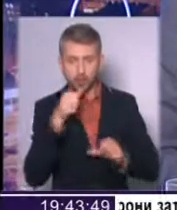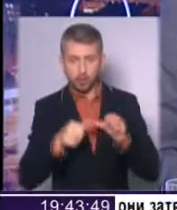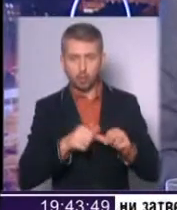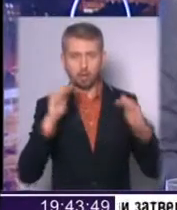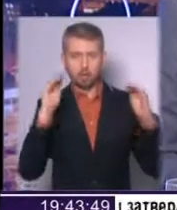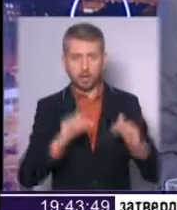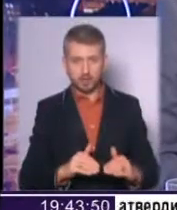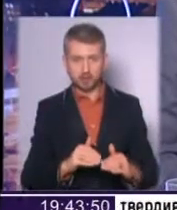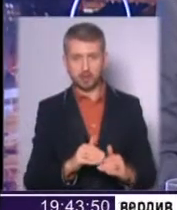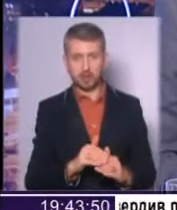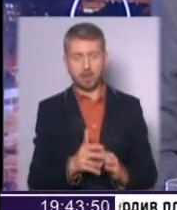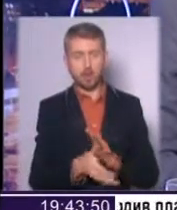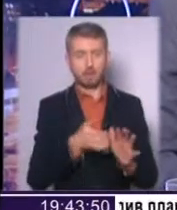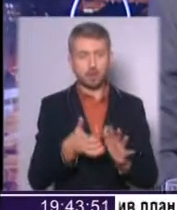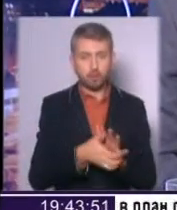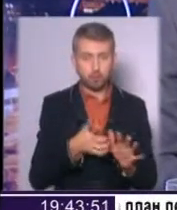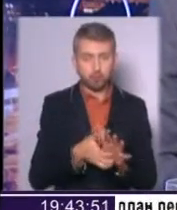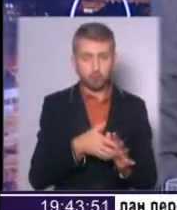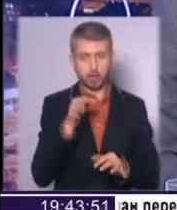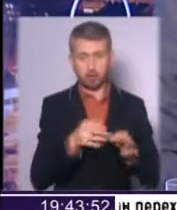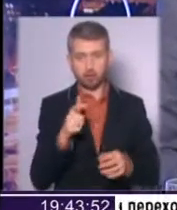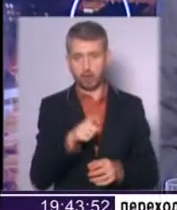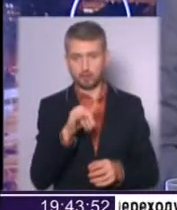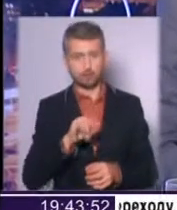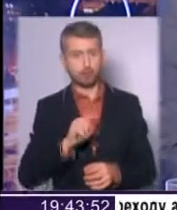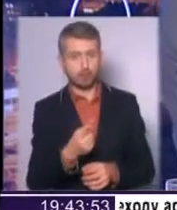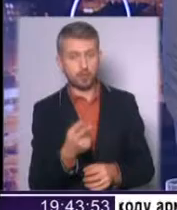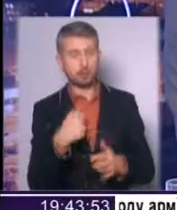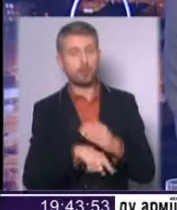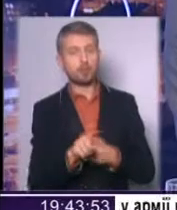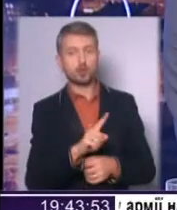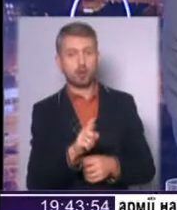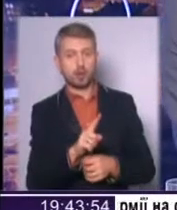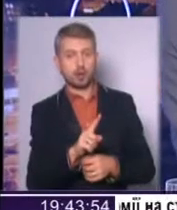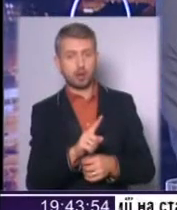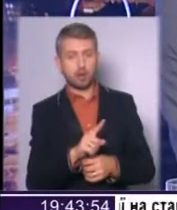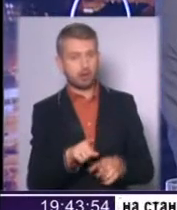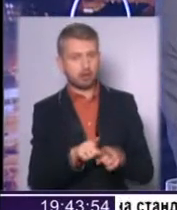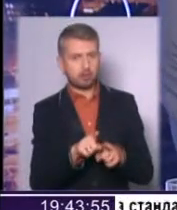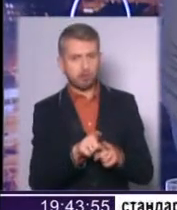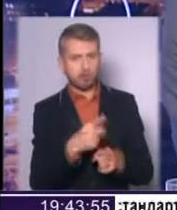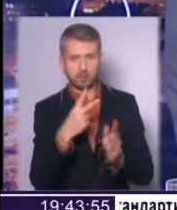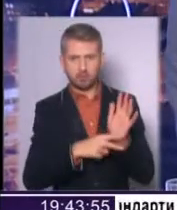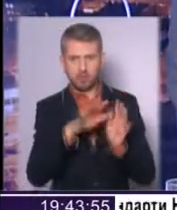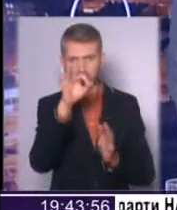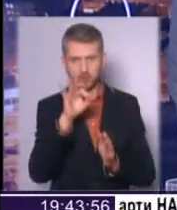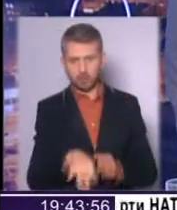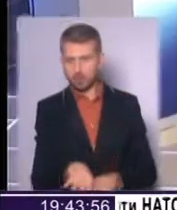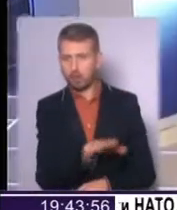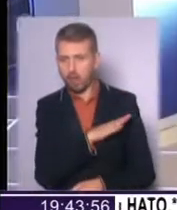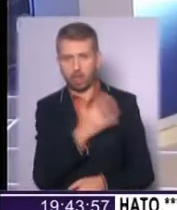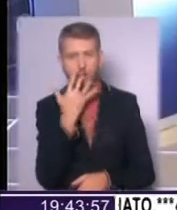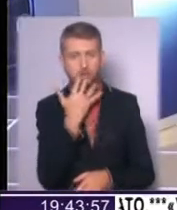мільярдів коли видобували? 20 мільярдів ми видобували в 2013 році. Коли був Крим у нас? Крим, а в відсутності Криму у нас 1,5 мільярда